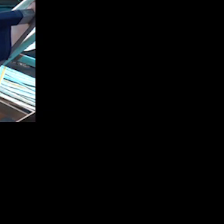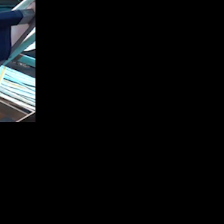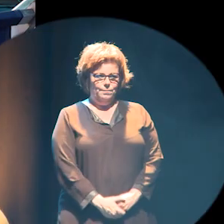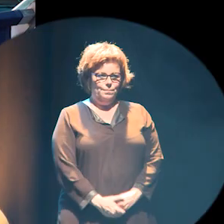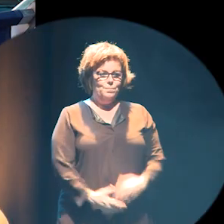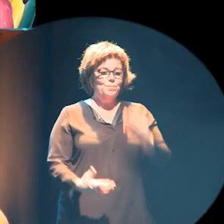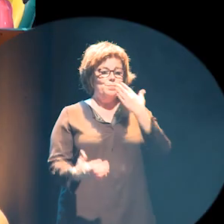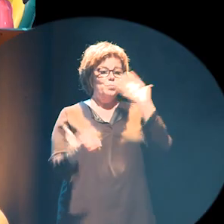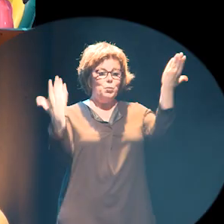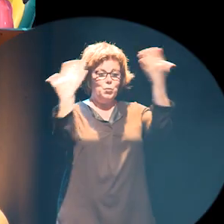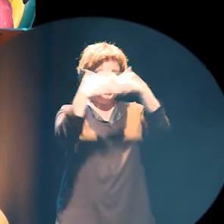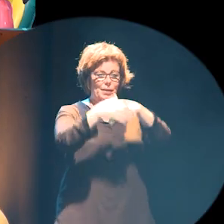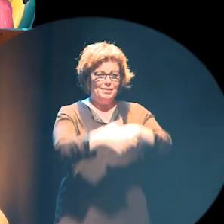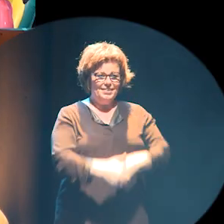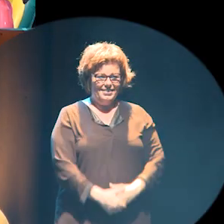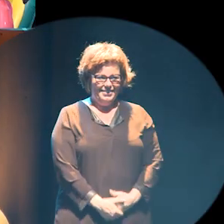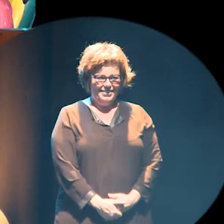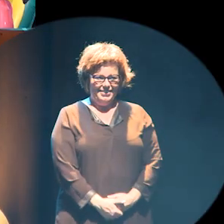Bonsoir.